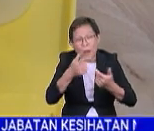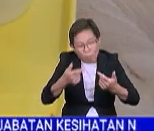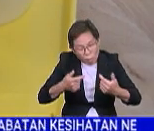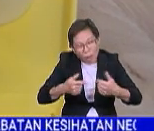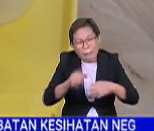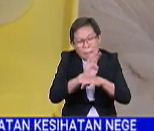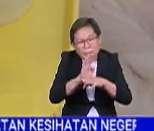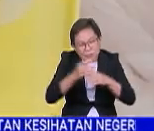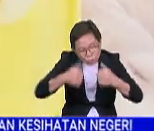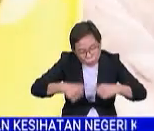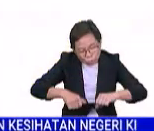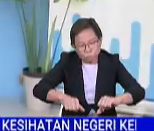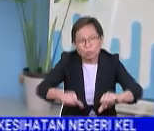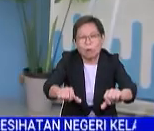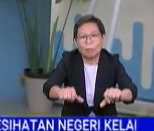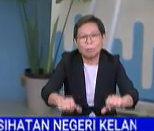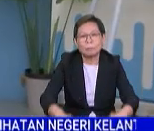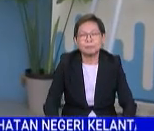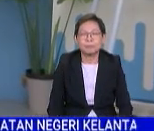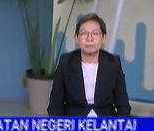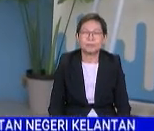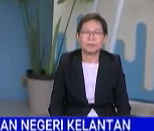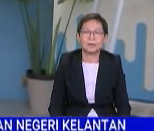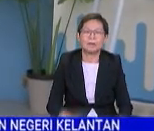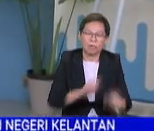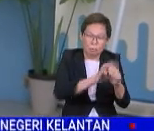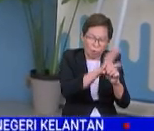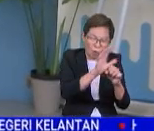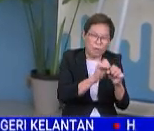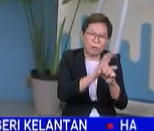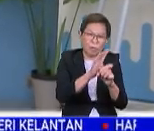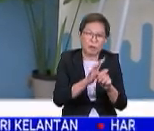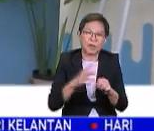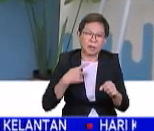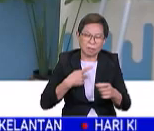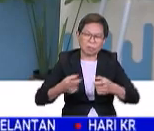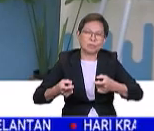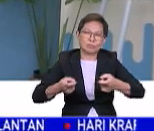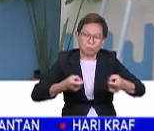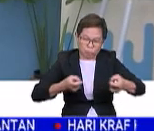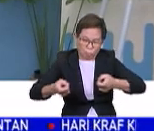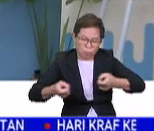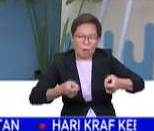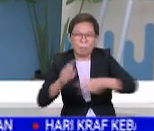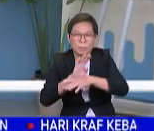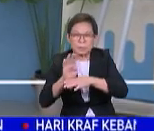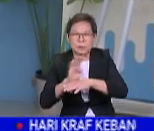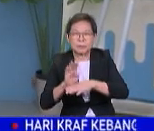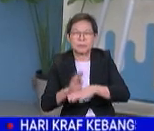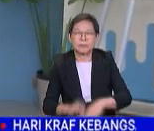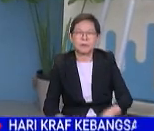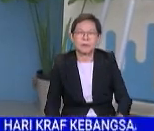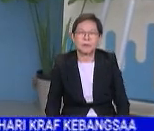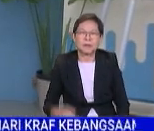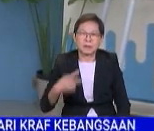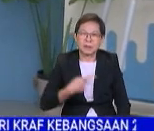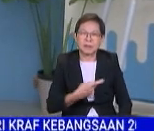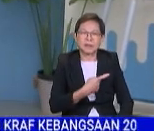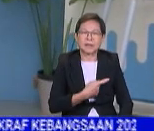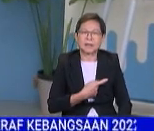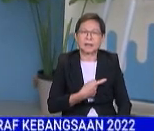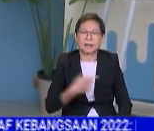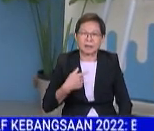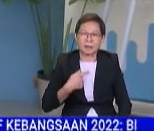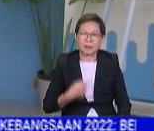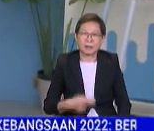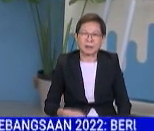perusahaannya. Kalau walaupun COVID, kita orang boleh run melalui kita punya cup tu lah. Jadi kita mempelbagaikan